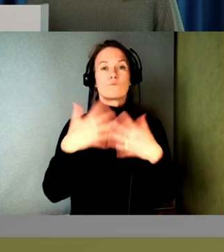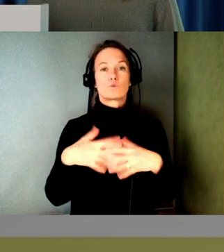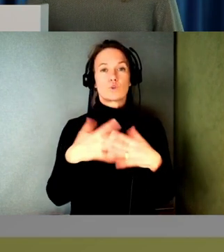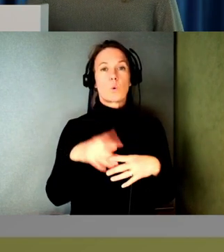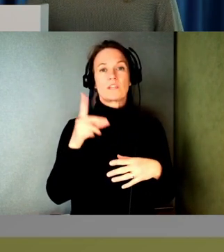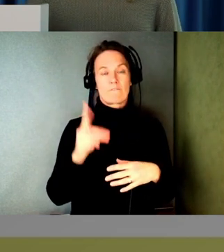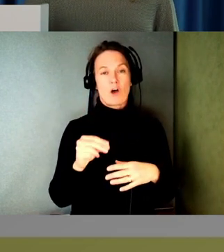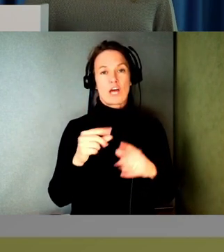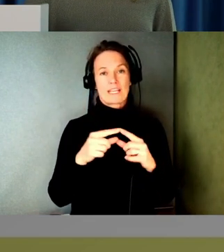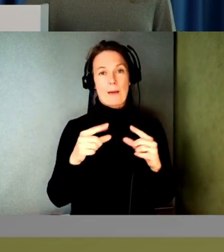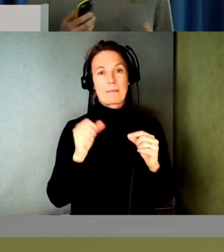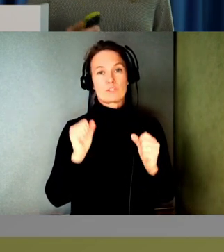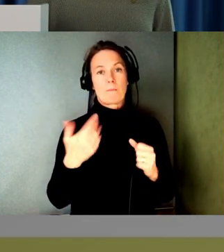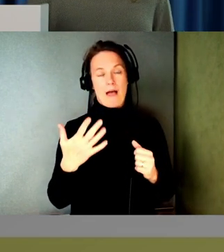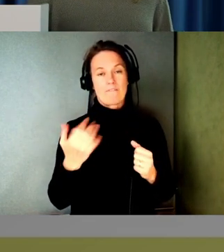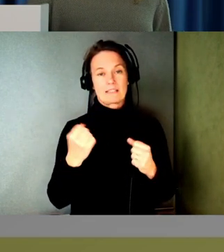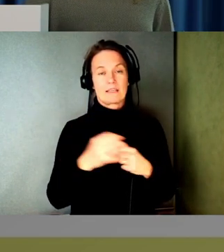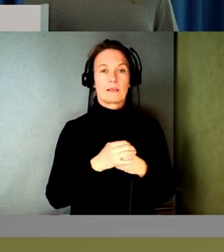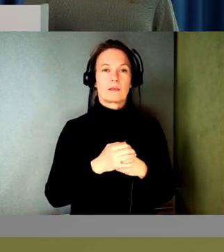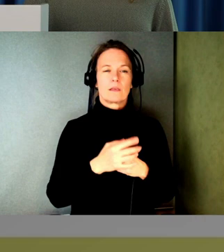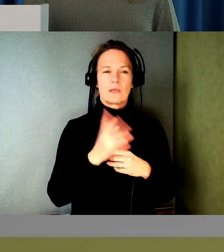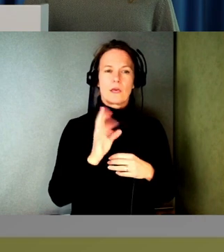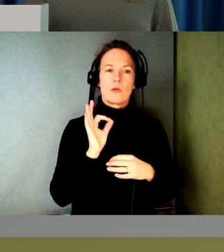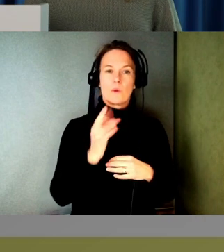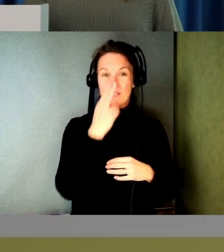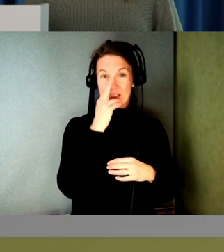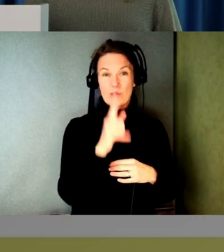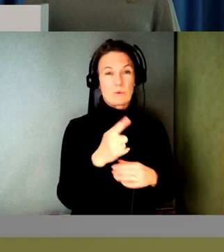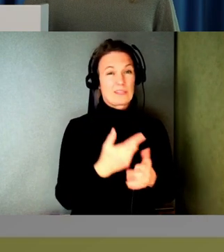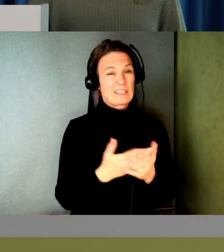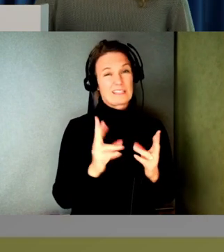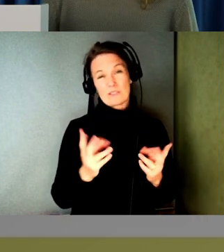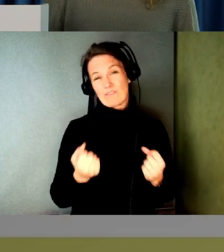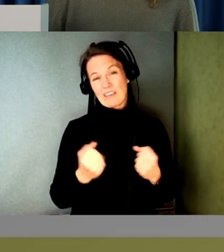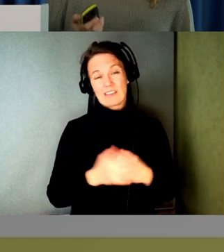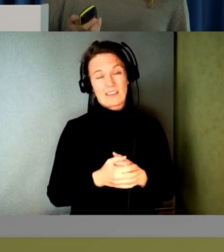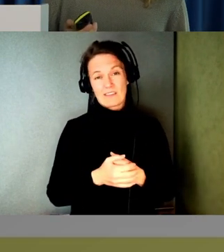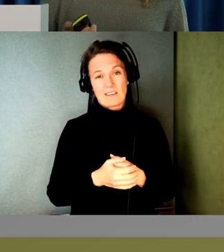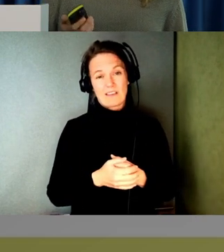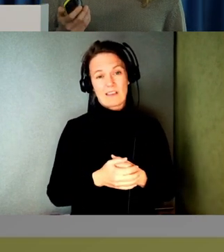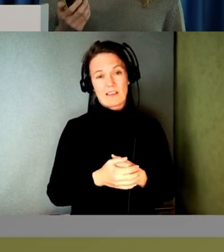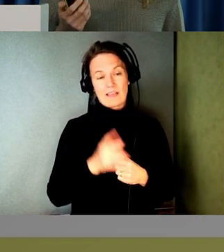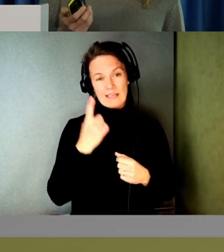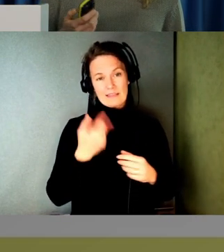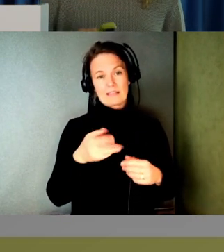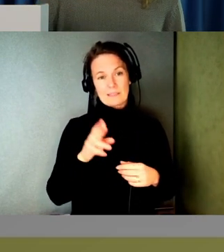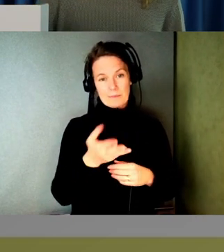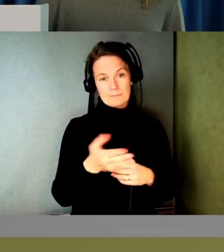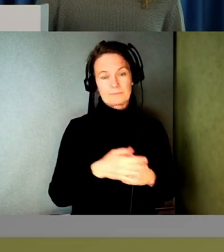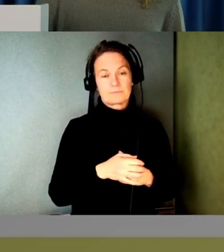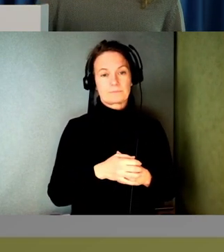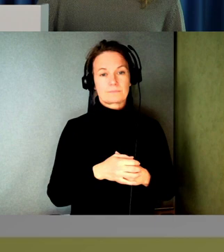som behöver framgå Eh hur den ser ut är sällan det relevanta Eh här har jag ett exempel